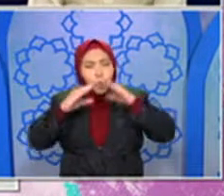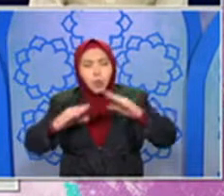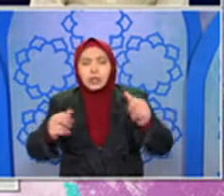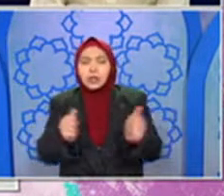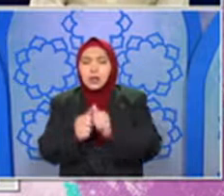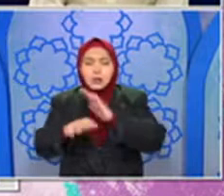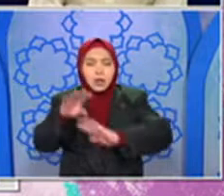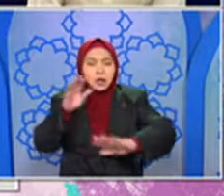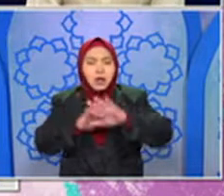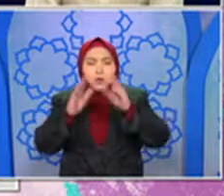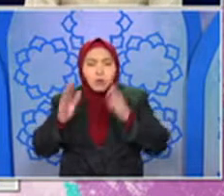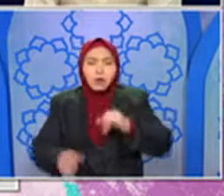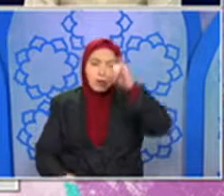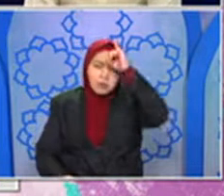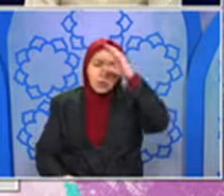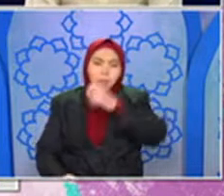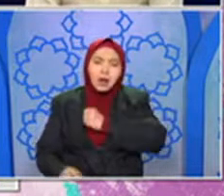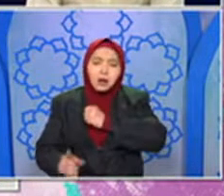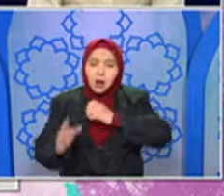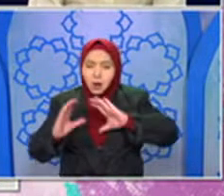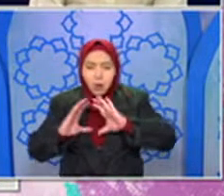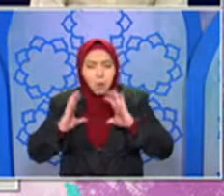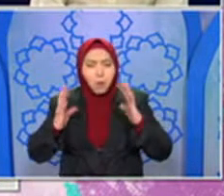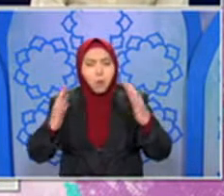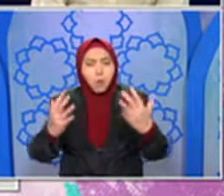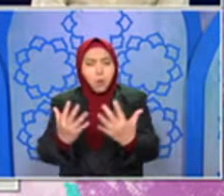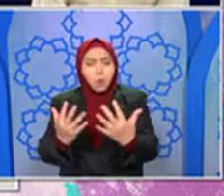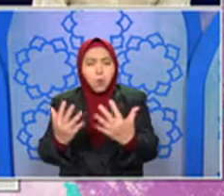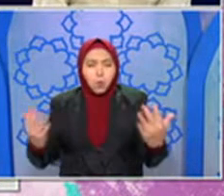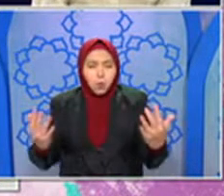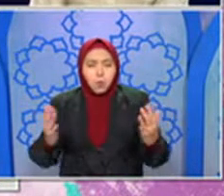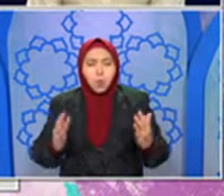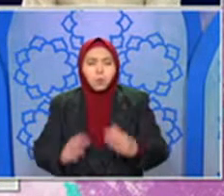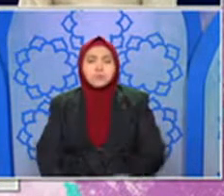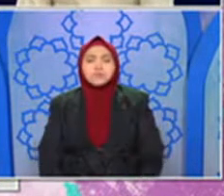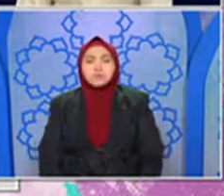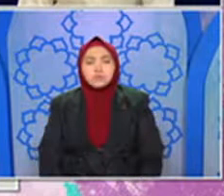فأتاهم الله من حيث لم يحتسبوا